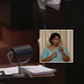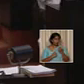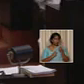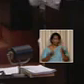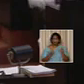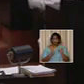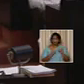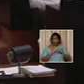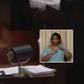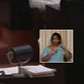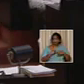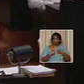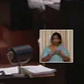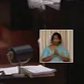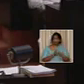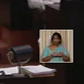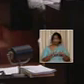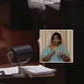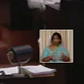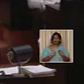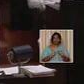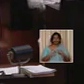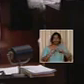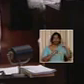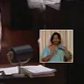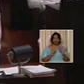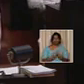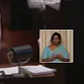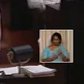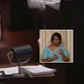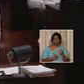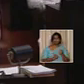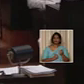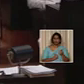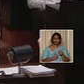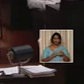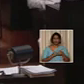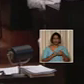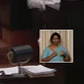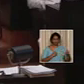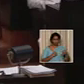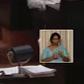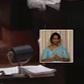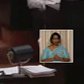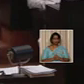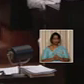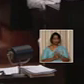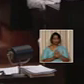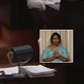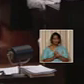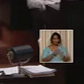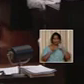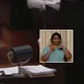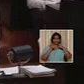මොකද මේගොල්ලෝ මේගොල්ලන්ගම වියදමින් උපාධිය ලබාගත්තු දැනට ඉන්න පොලිස් සැරයන් සහ